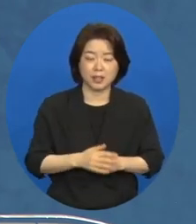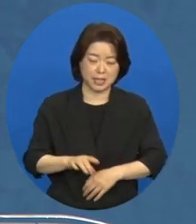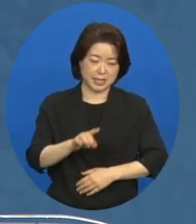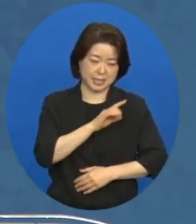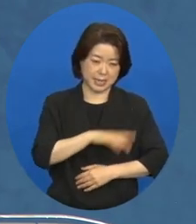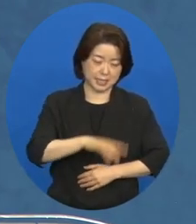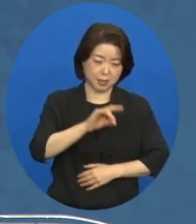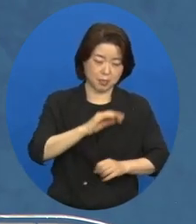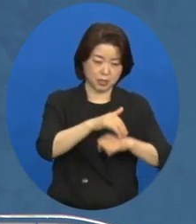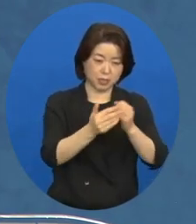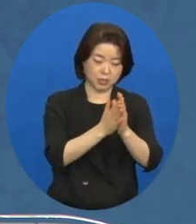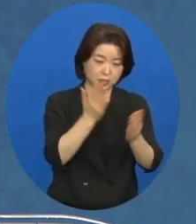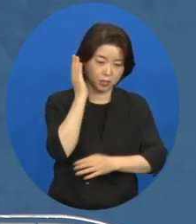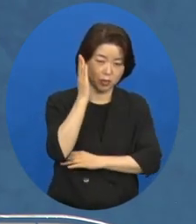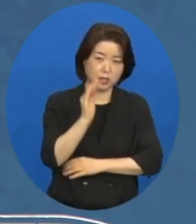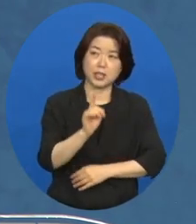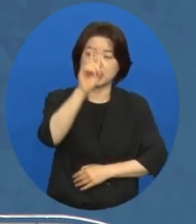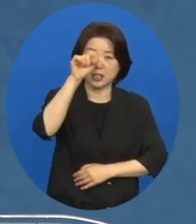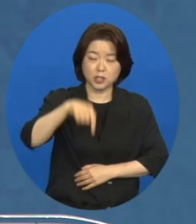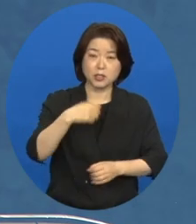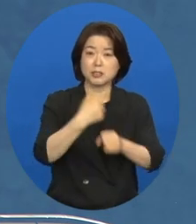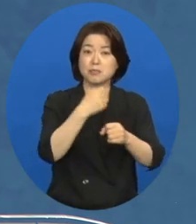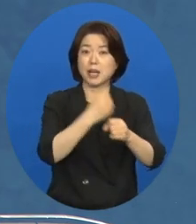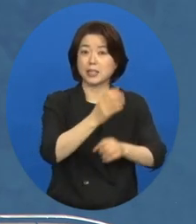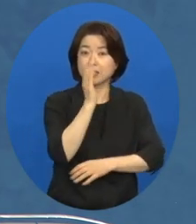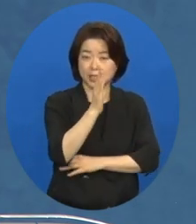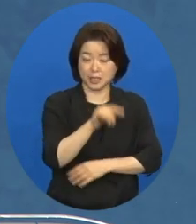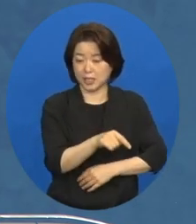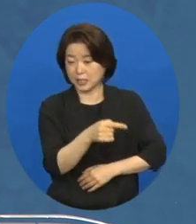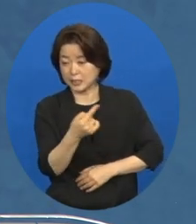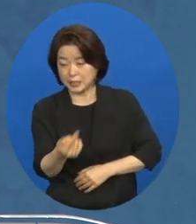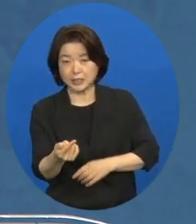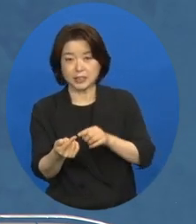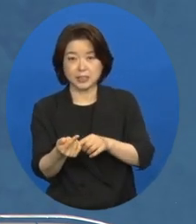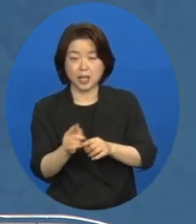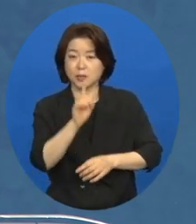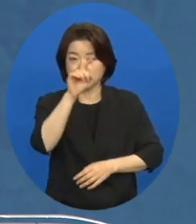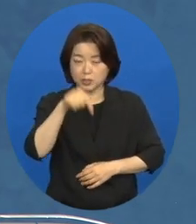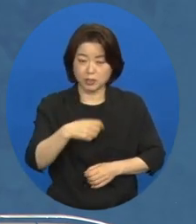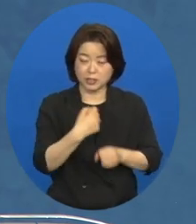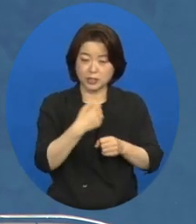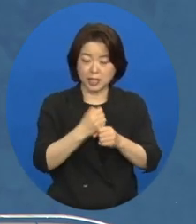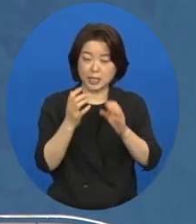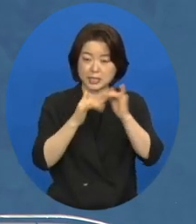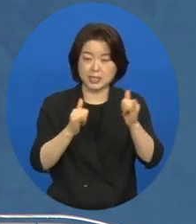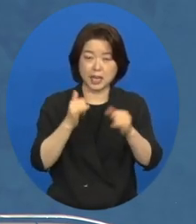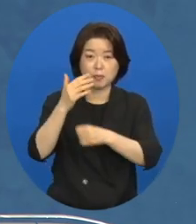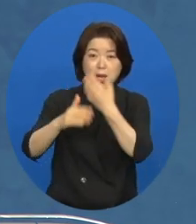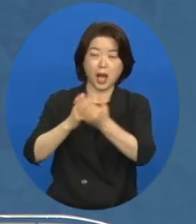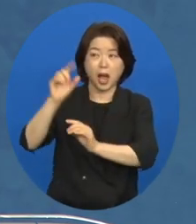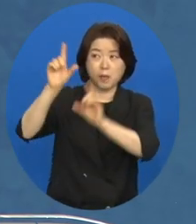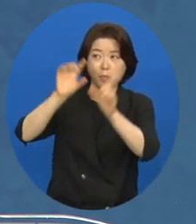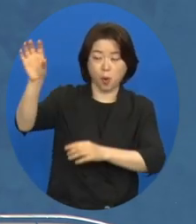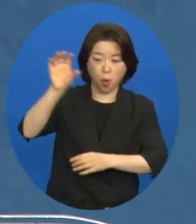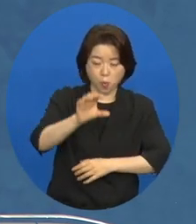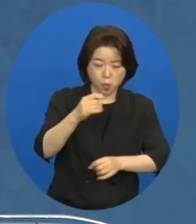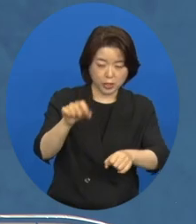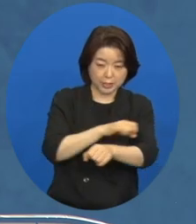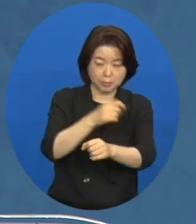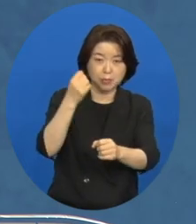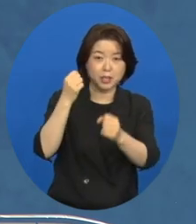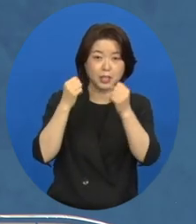먼저 성경에 나온 이야기가 천지 창조 이야기고, 그 다음 이제 천지 창조 중에서도 사람은 하나님의 형상을 담아서 특별한